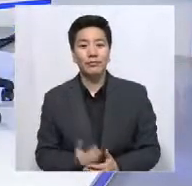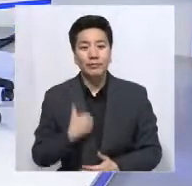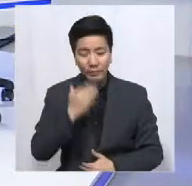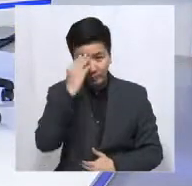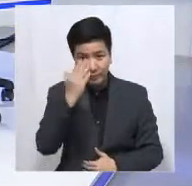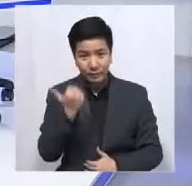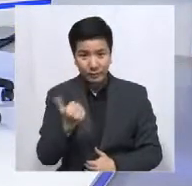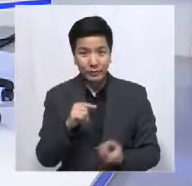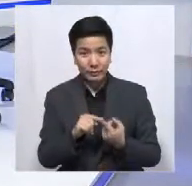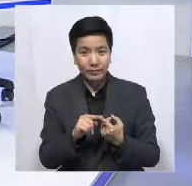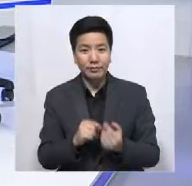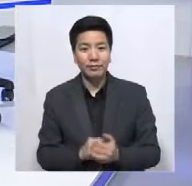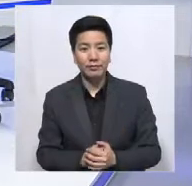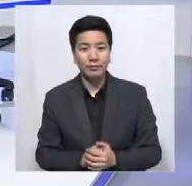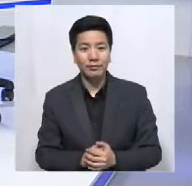สดีครับคุณโสรดาครับ